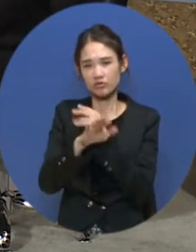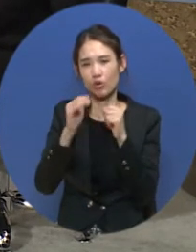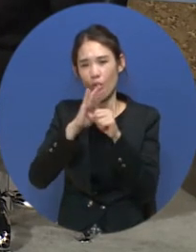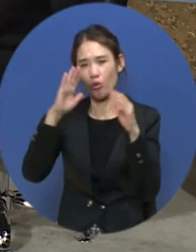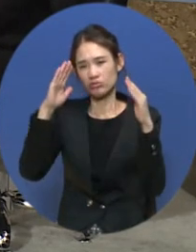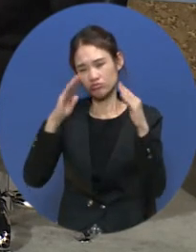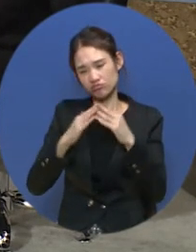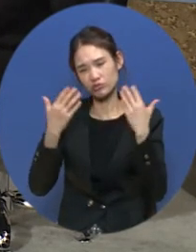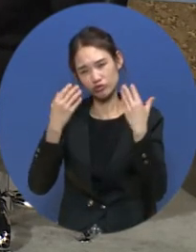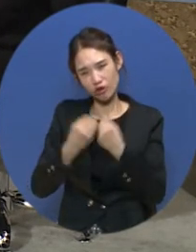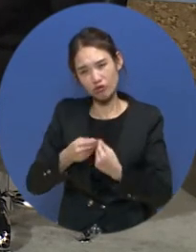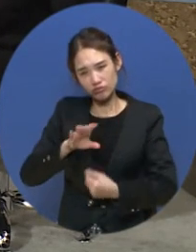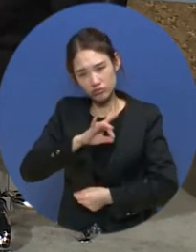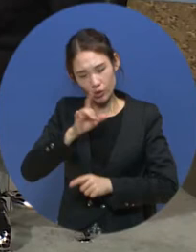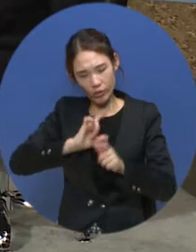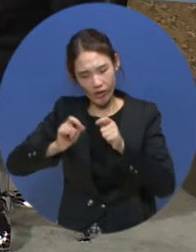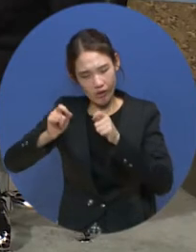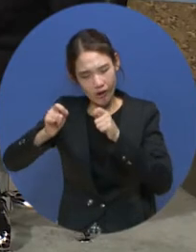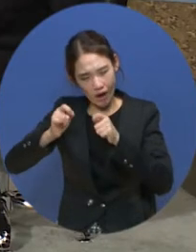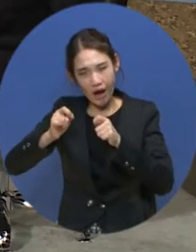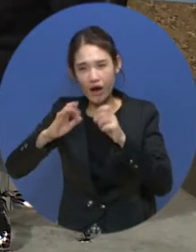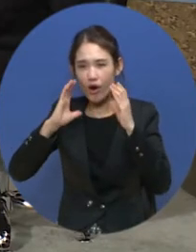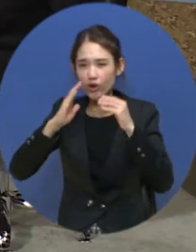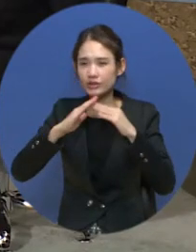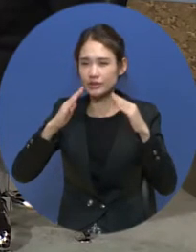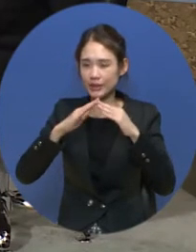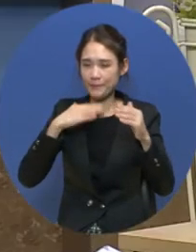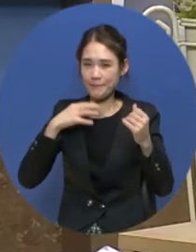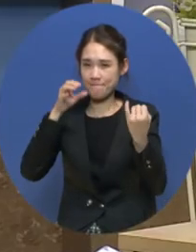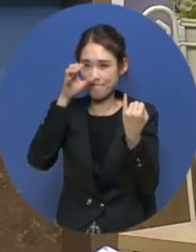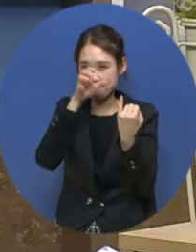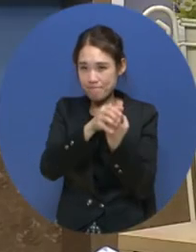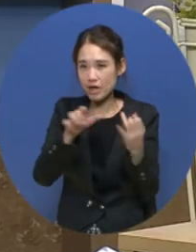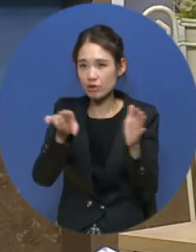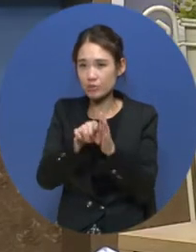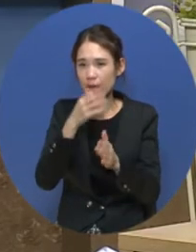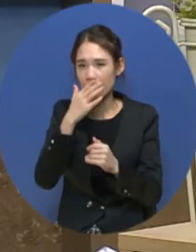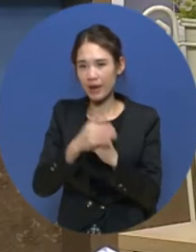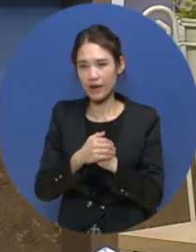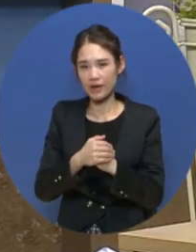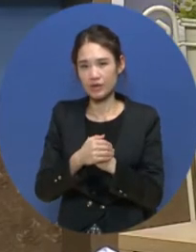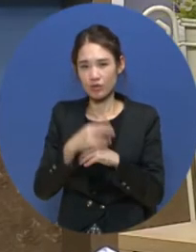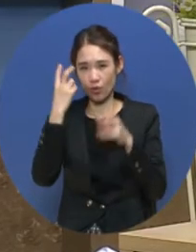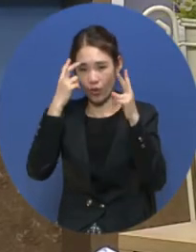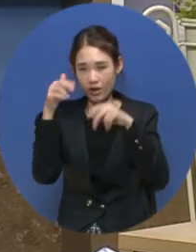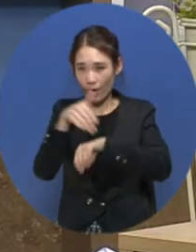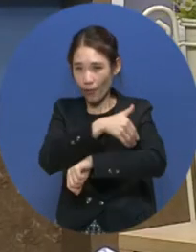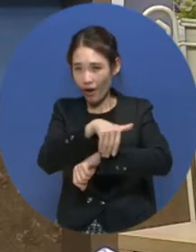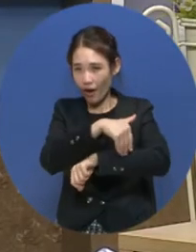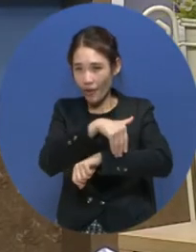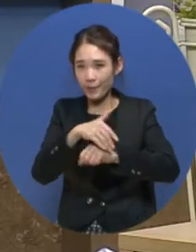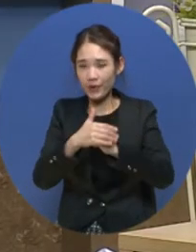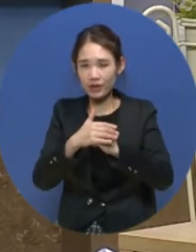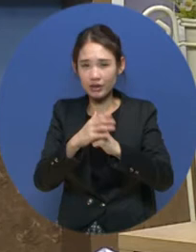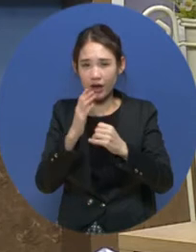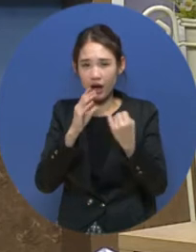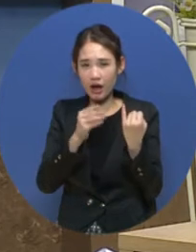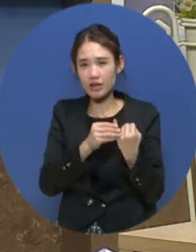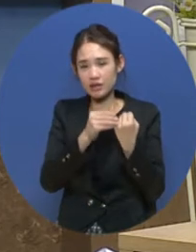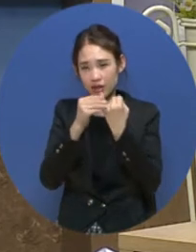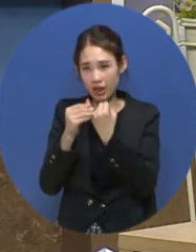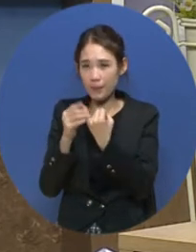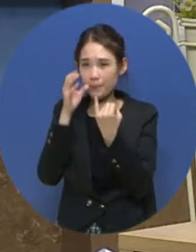경우는 좀 가까이서 또 아이를 맡길 수 있고 그 출퇴근하면서도 네. 아이를 맡기고 또 데리고 가기가 네, 또